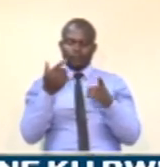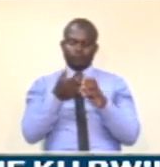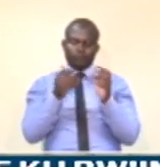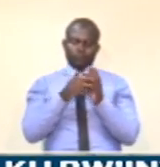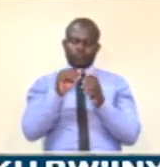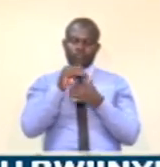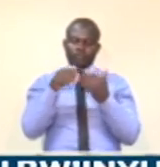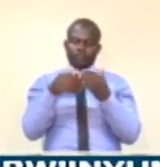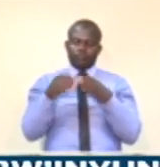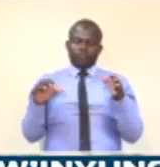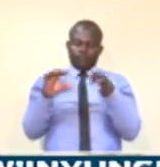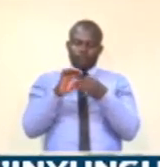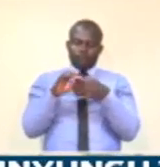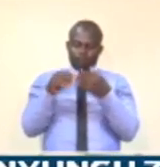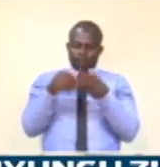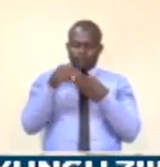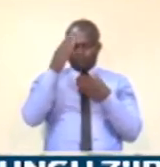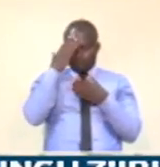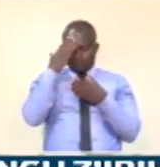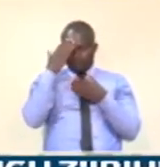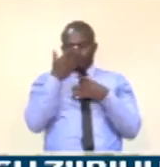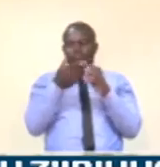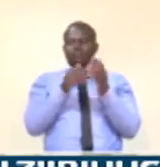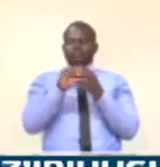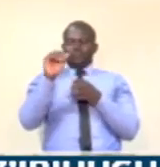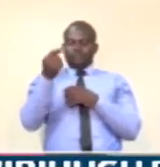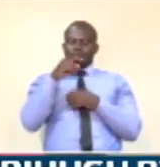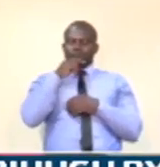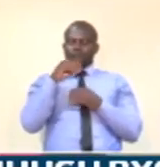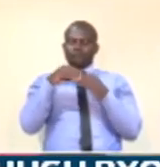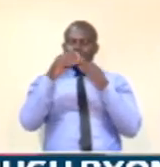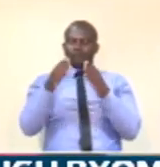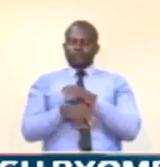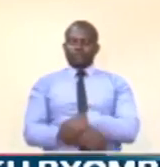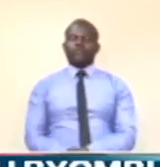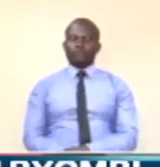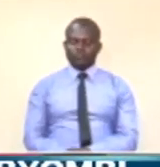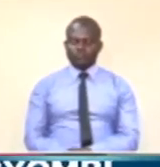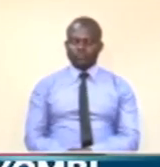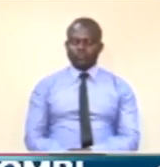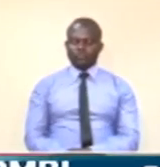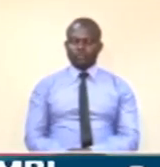bagenzi be bose bahuriza ku kuba bari babizeranyeho ndetse ku isonga ari uyu muyobozi. Abantu bari bayafite